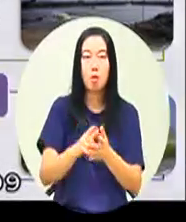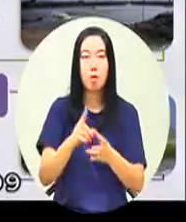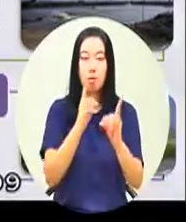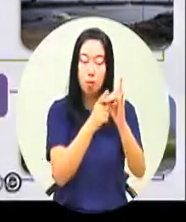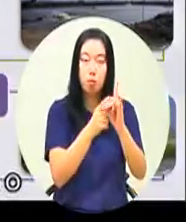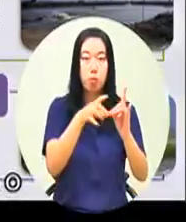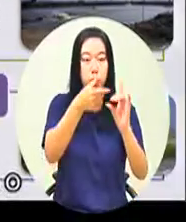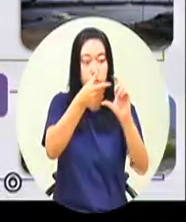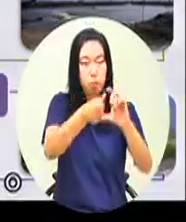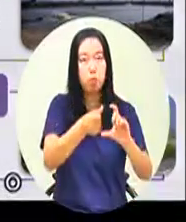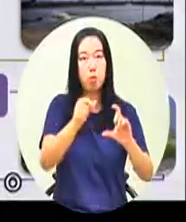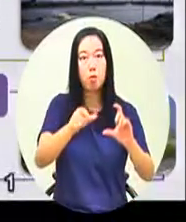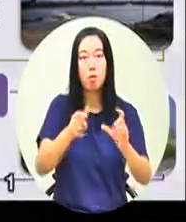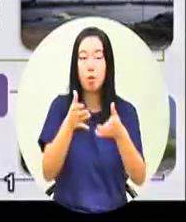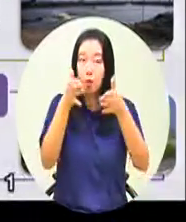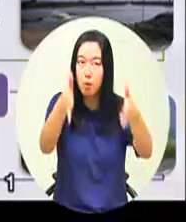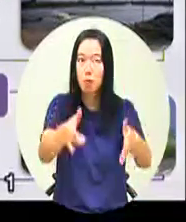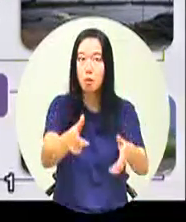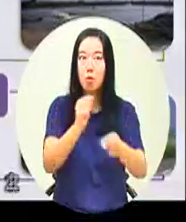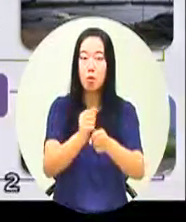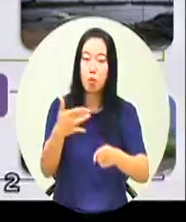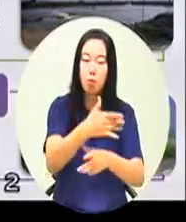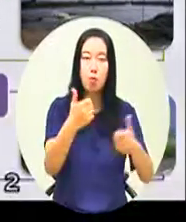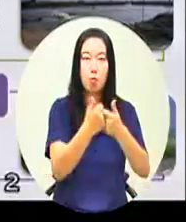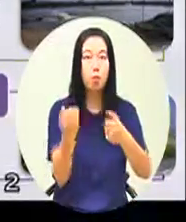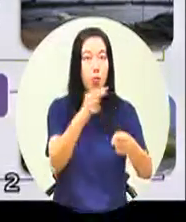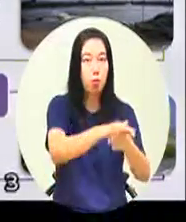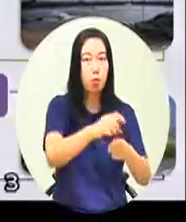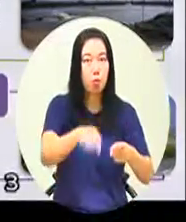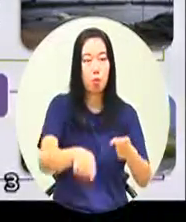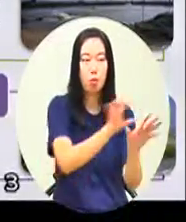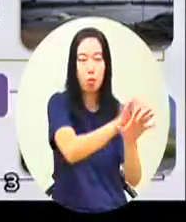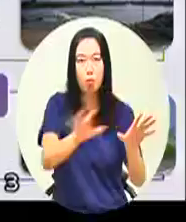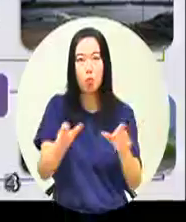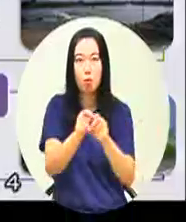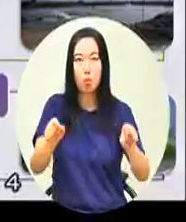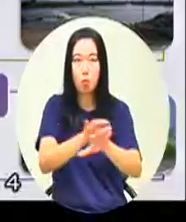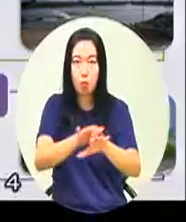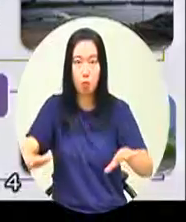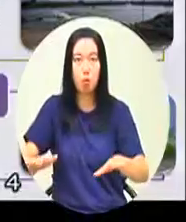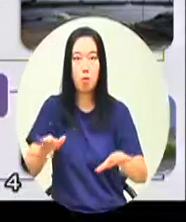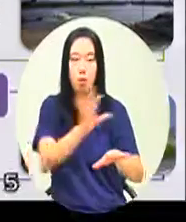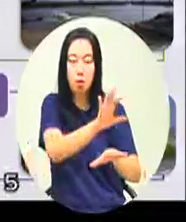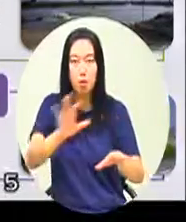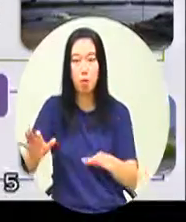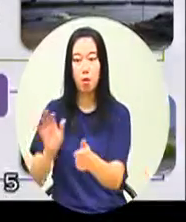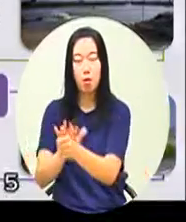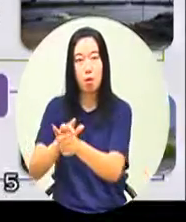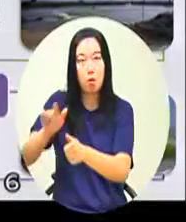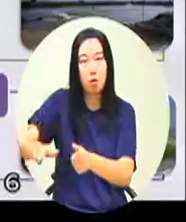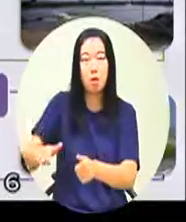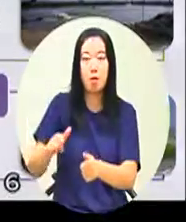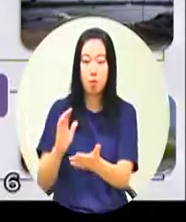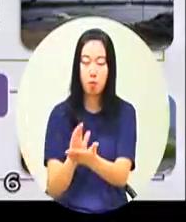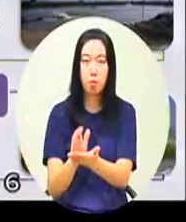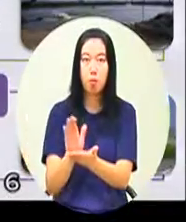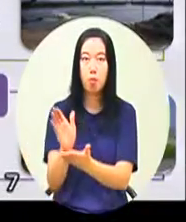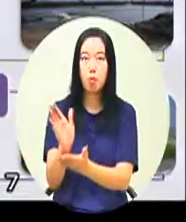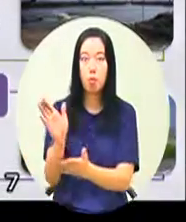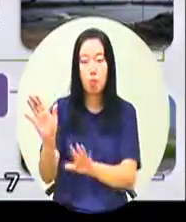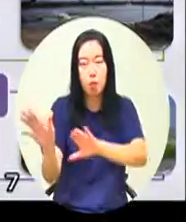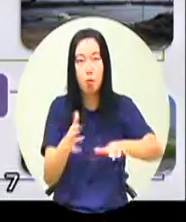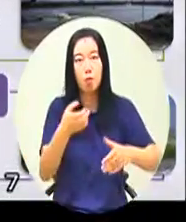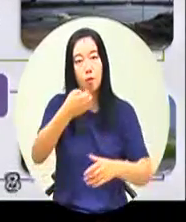弥陀，最针对弥陀地区渔会的补助，然后复制永安的模式行销弥陀的石目鱼，改善渔村的景观，并发